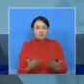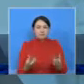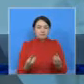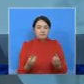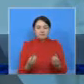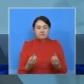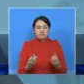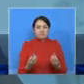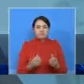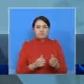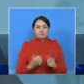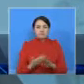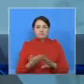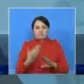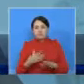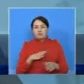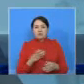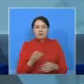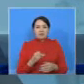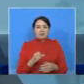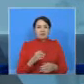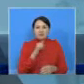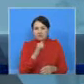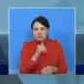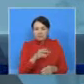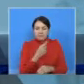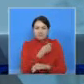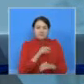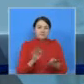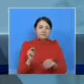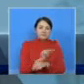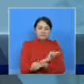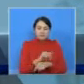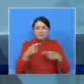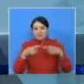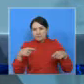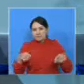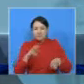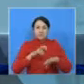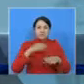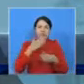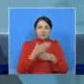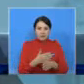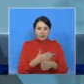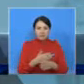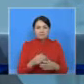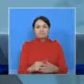де осы алдын алу шараларын, диагностикалық емдік және де басқа медициналық көмек